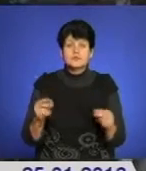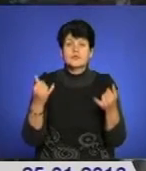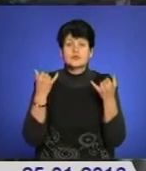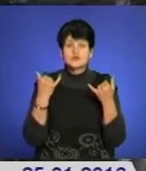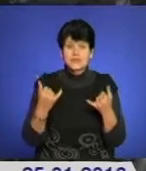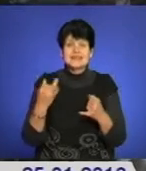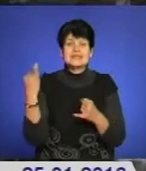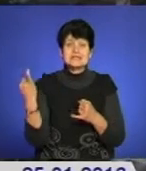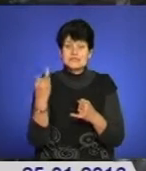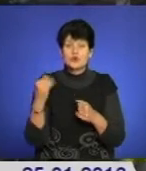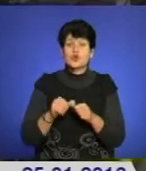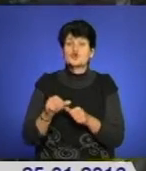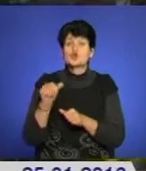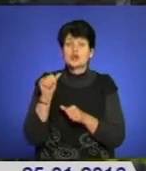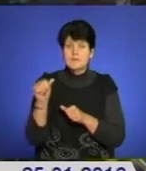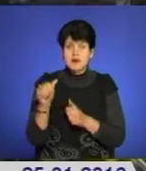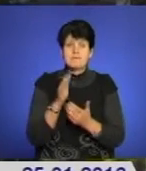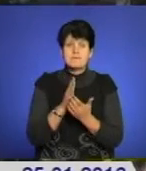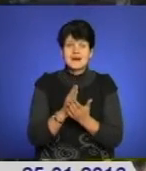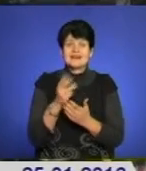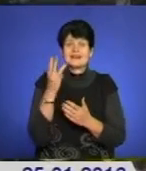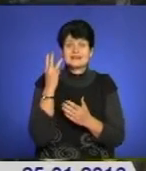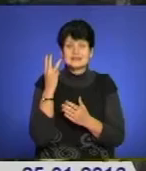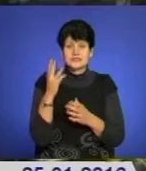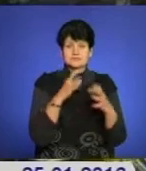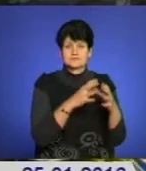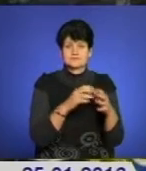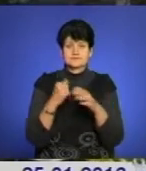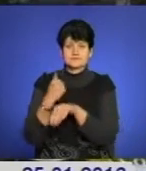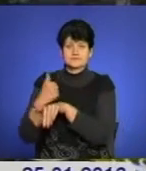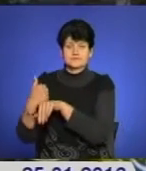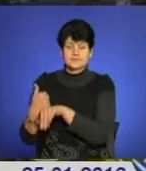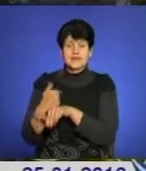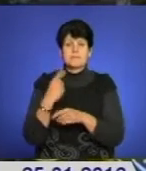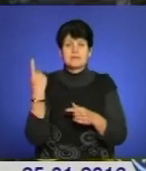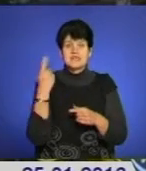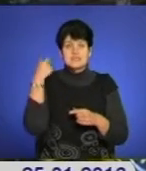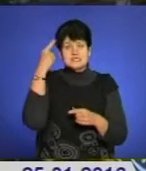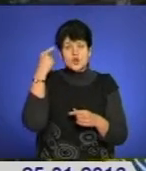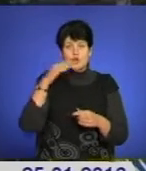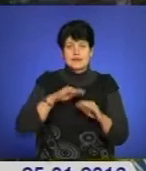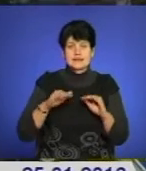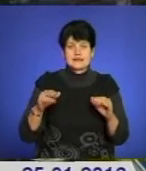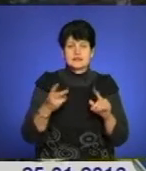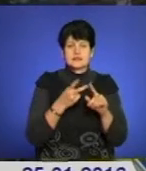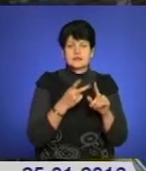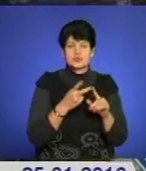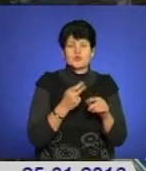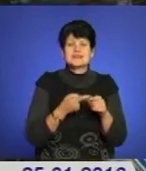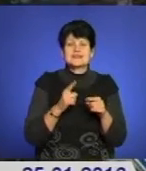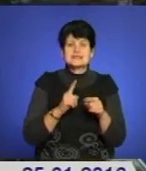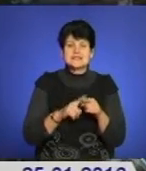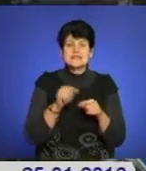вчитель історії, зокрема, має своєрідних 3 кити. Перший – це є психологія дитини. Другий – це ті інструментарії,